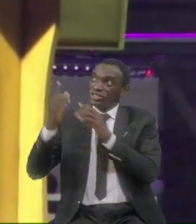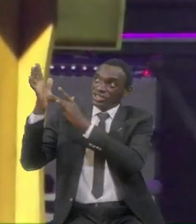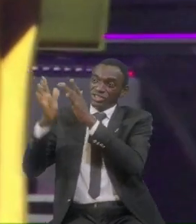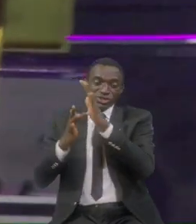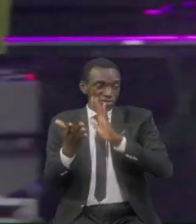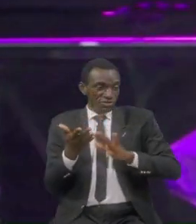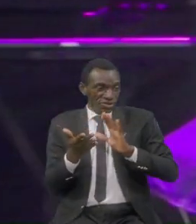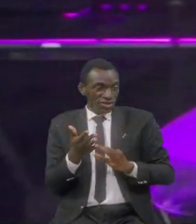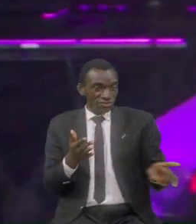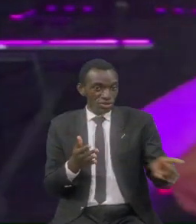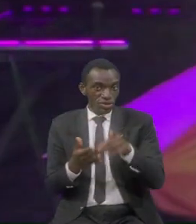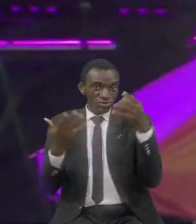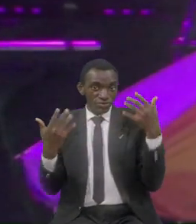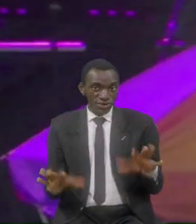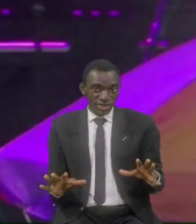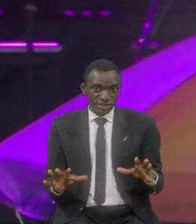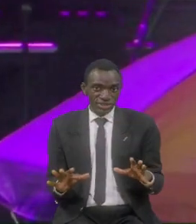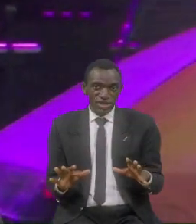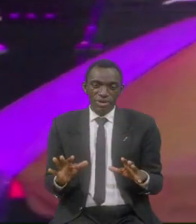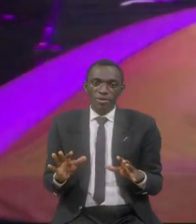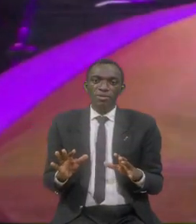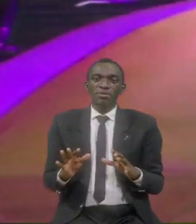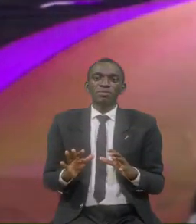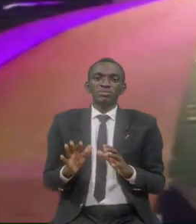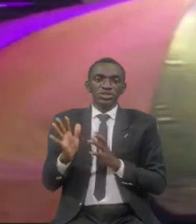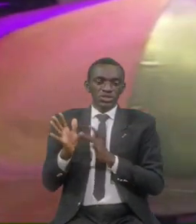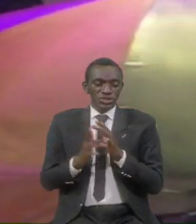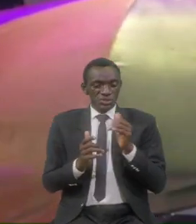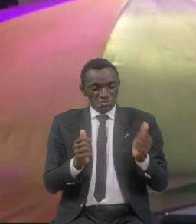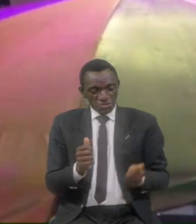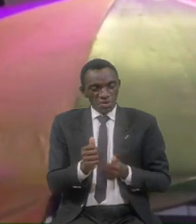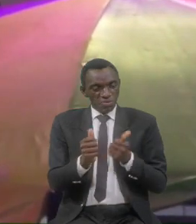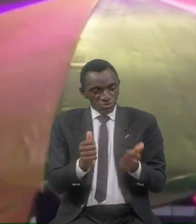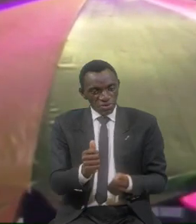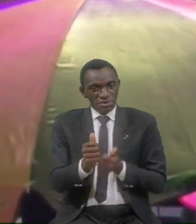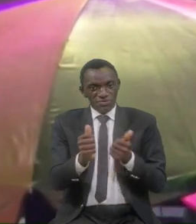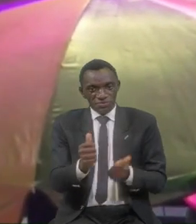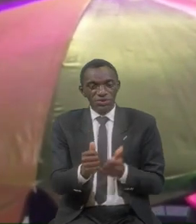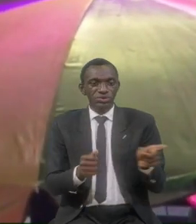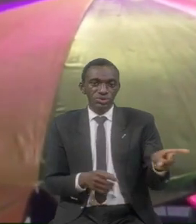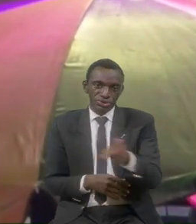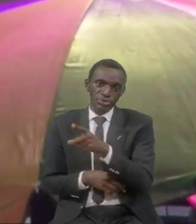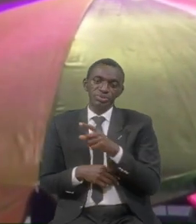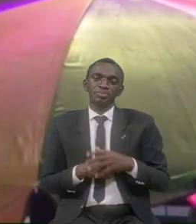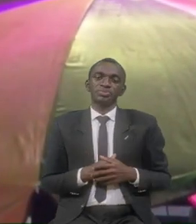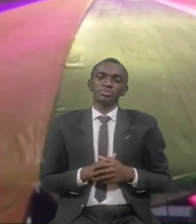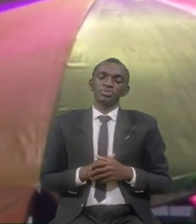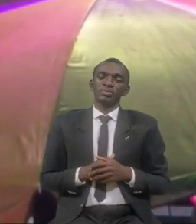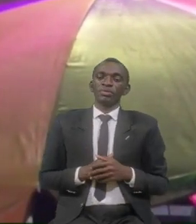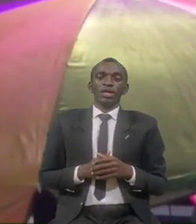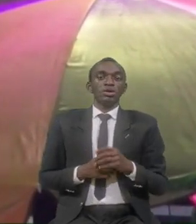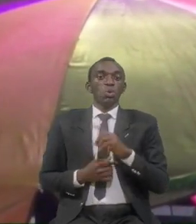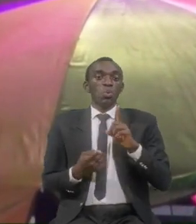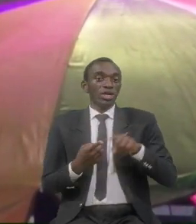pasayloon. He goes about with you. Og iyang puyaan ang imong kasing-kasing. If you have any temptation, he says,